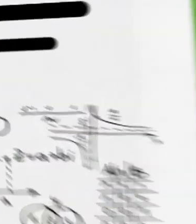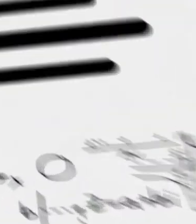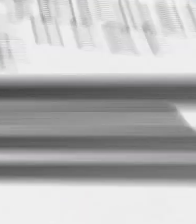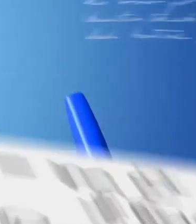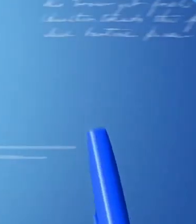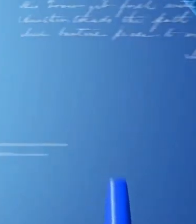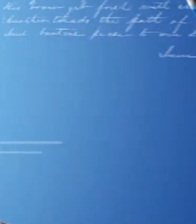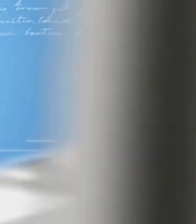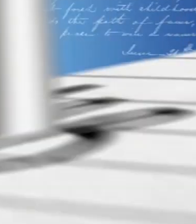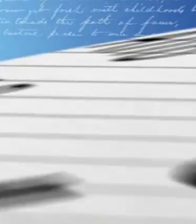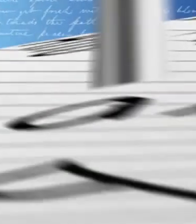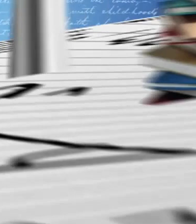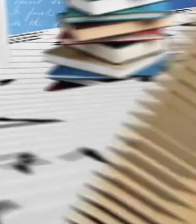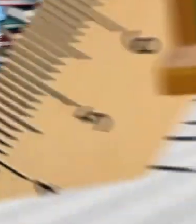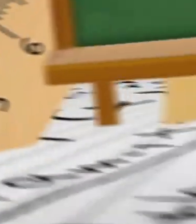Muzica